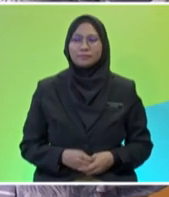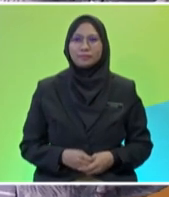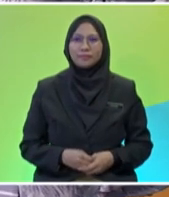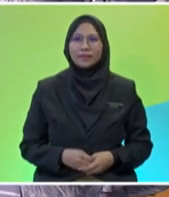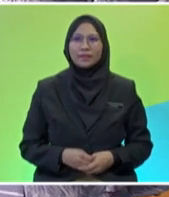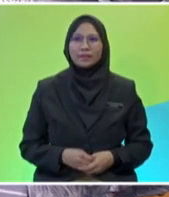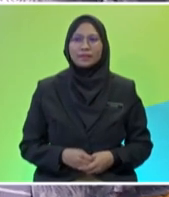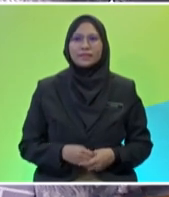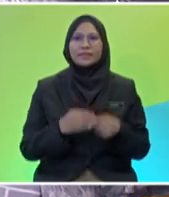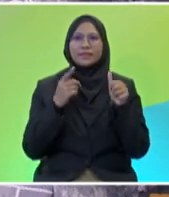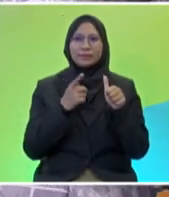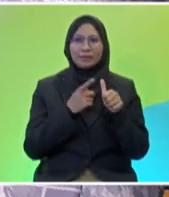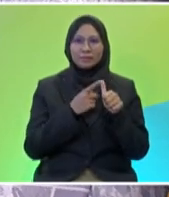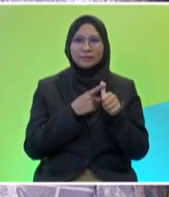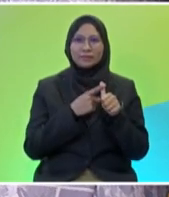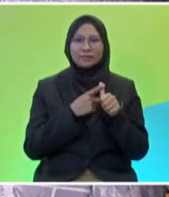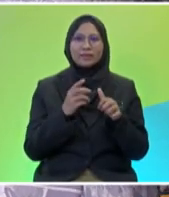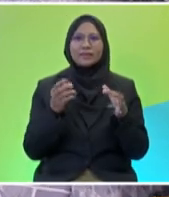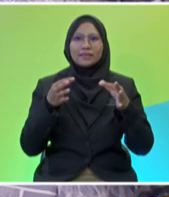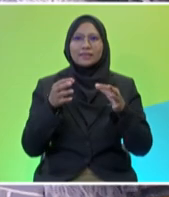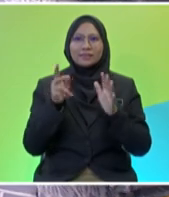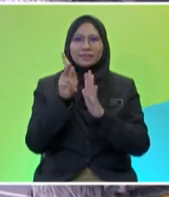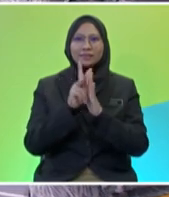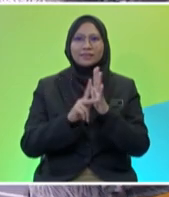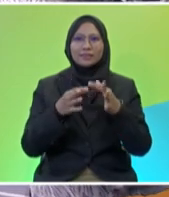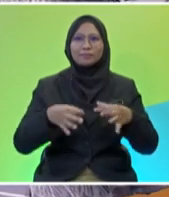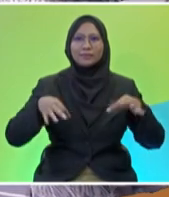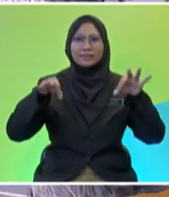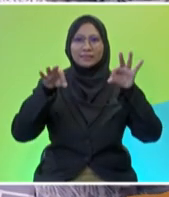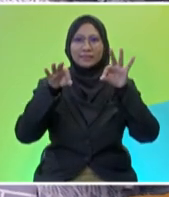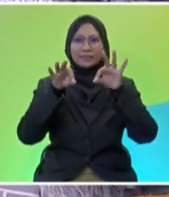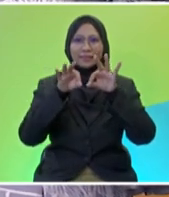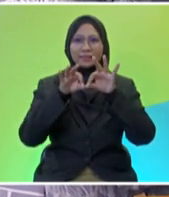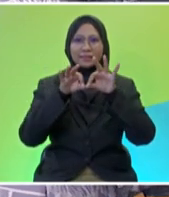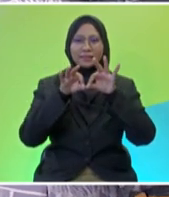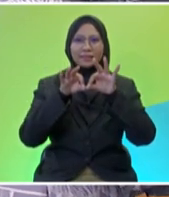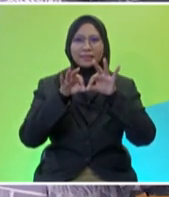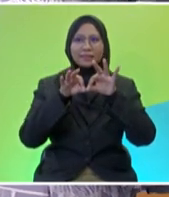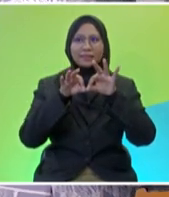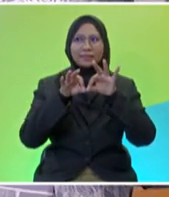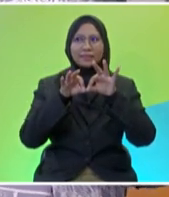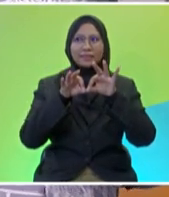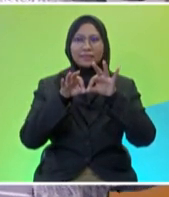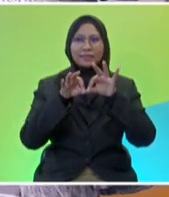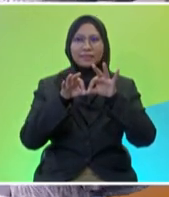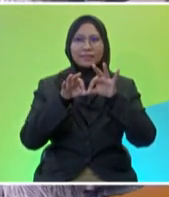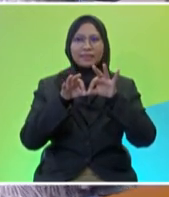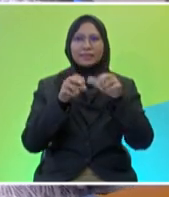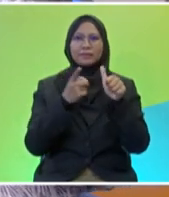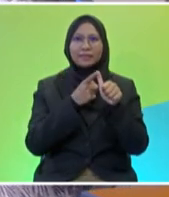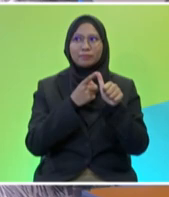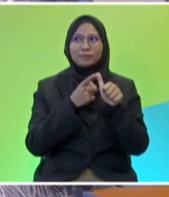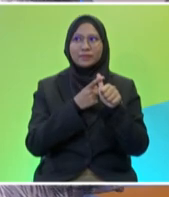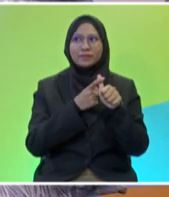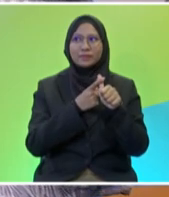yang di jabatan Bombo ini yaitu memberi kemudahan kepada rakyat biasanya suka memberikan contoh yang